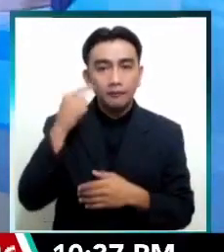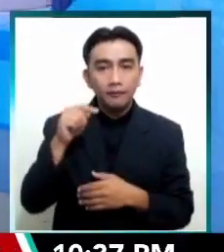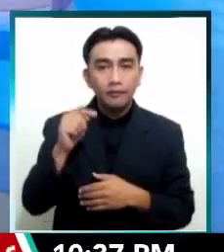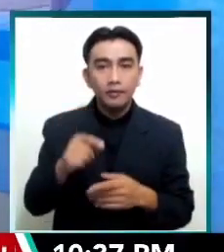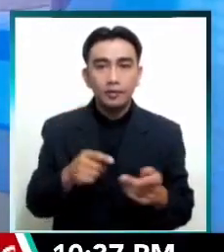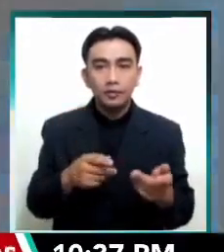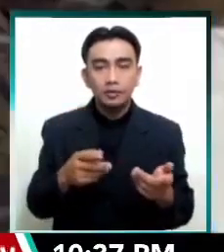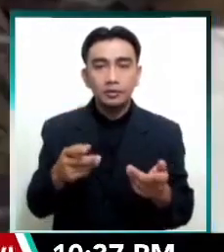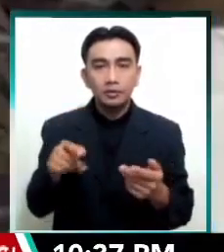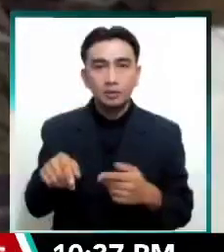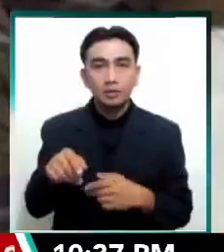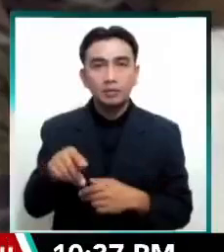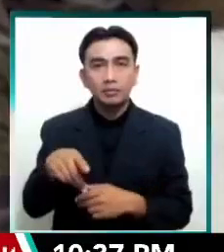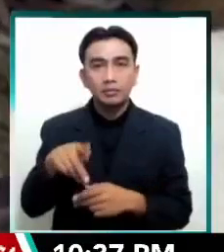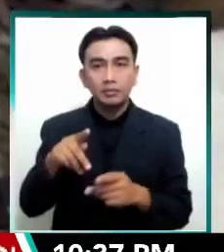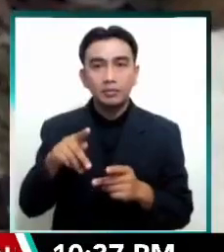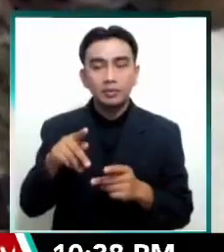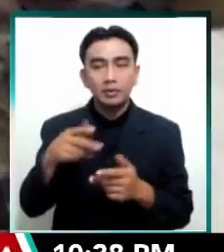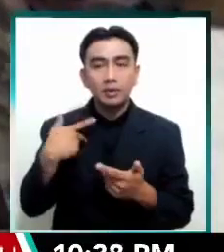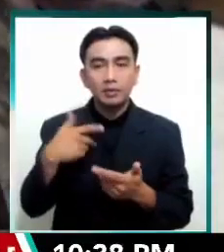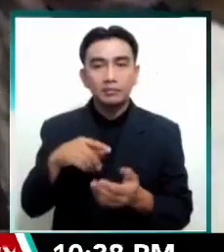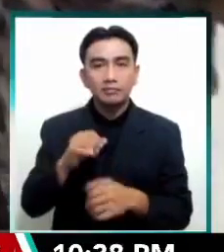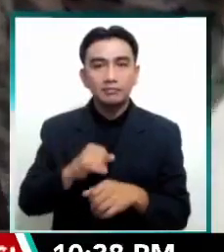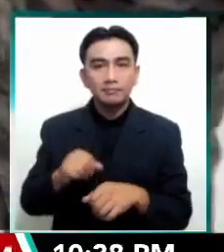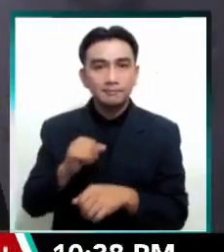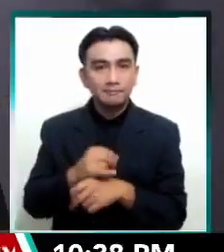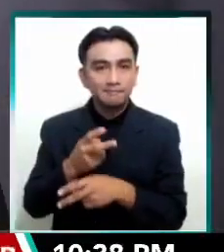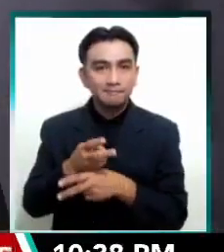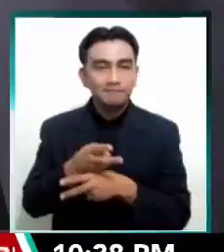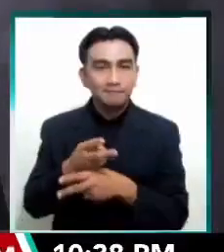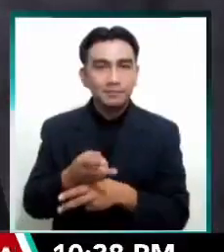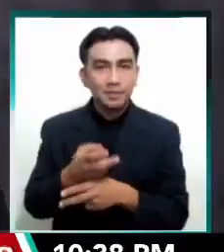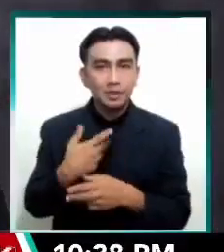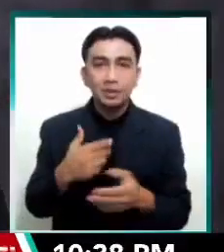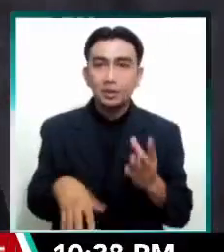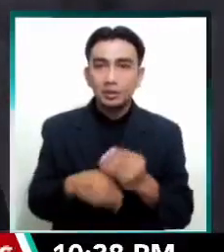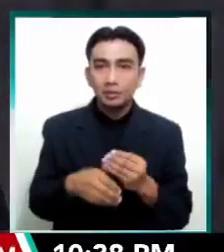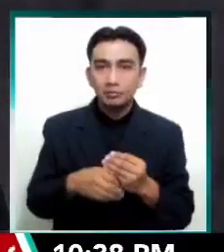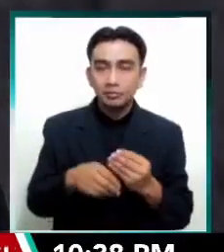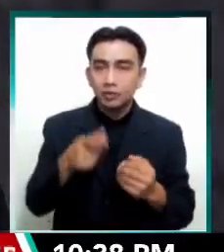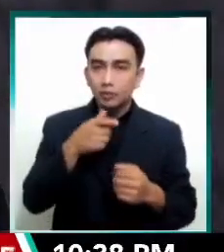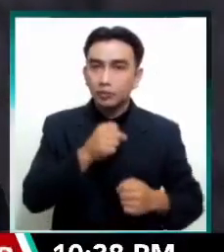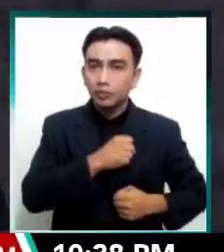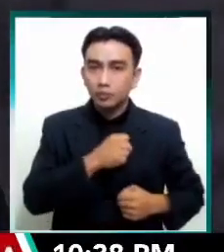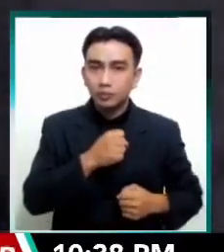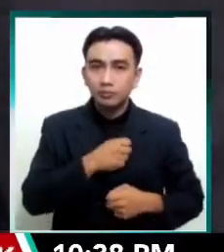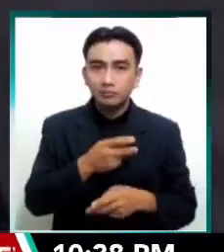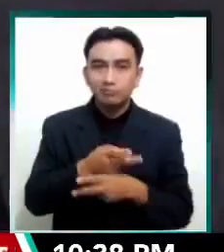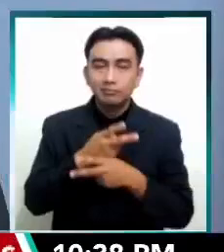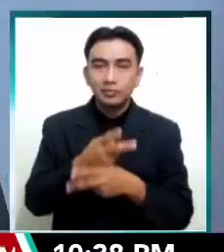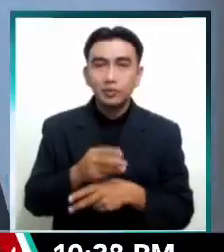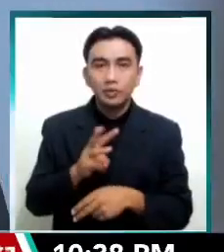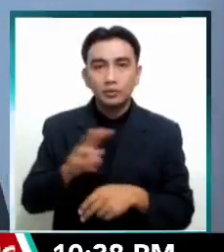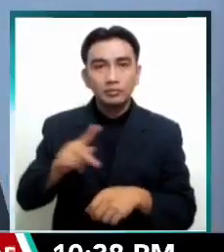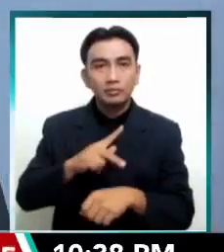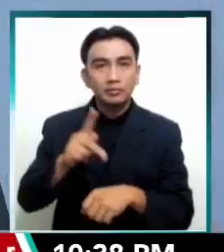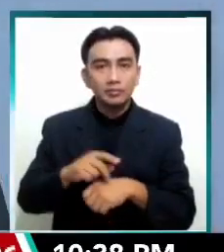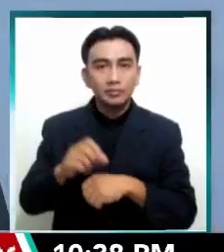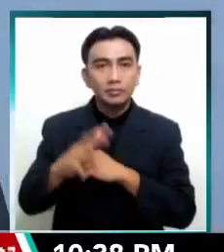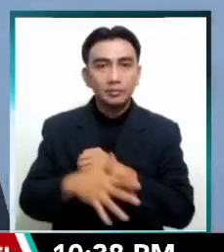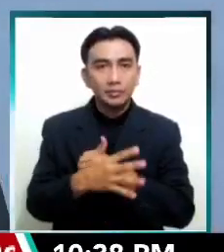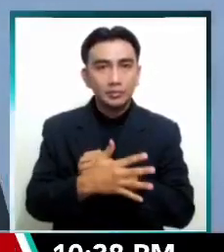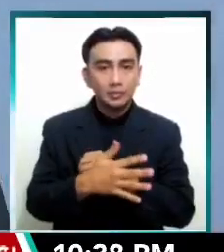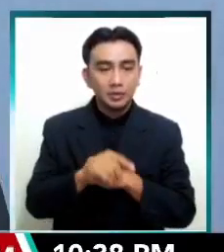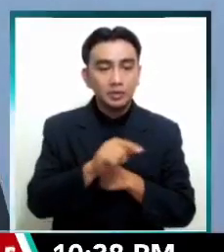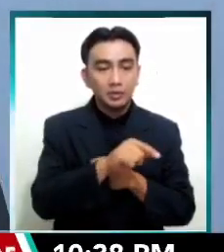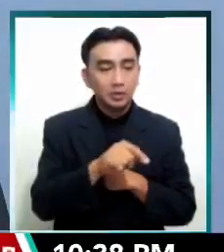roon, pati na sa pangangailangan ng mga sundalong nakabantay sa West Philippine Sea. Ililipat daw ang confidential fund ng mga sibilyang